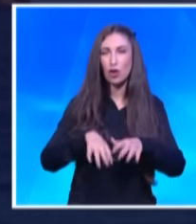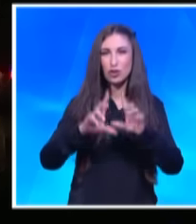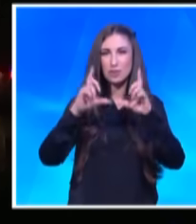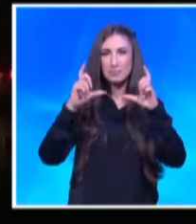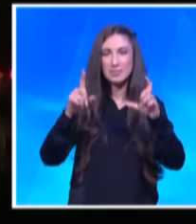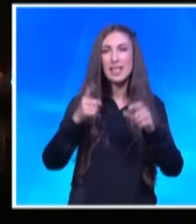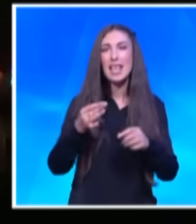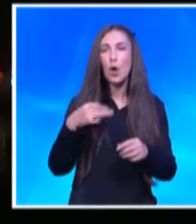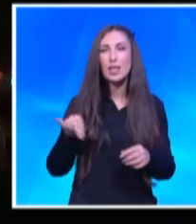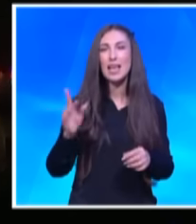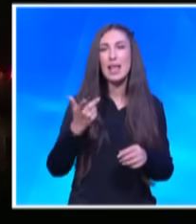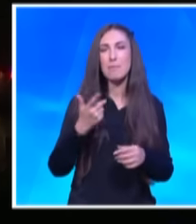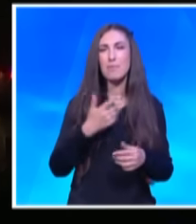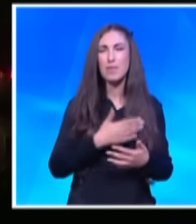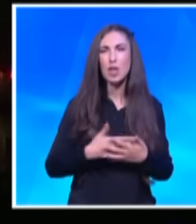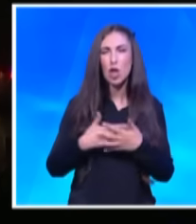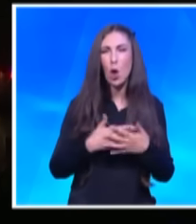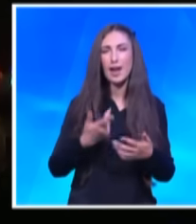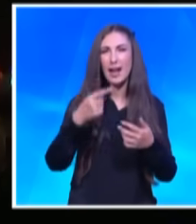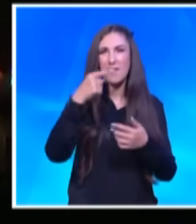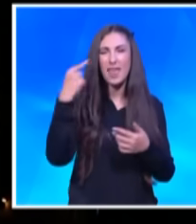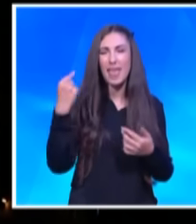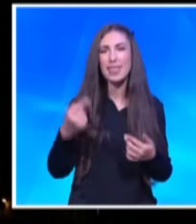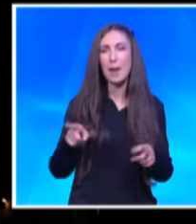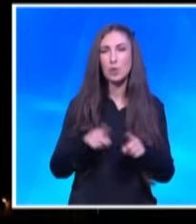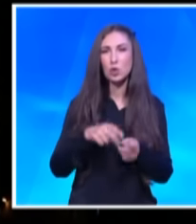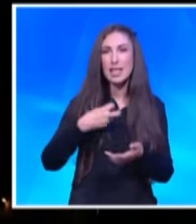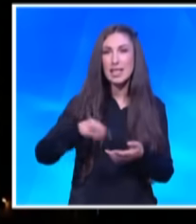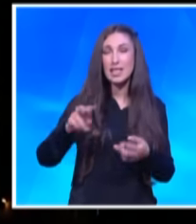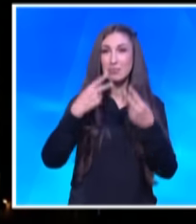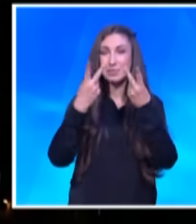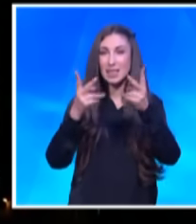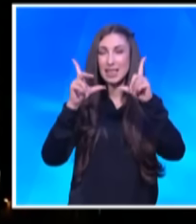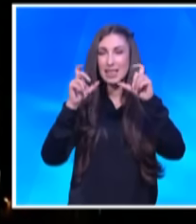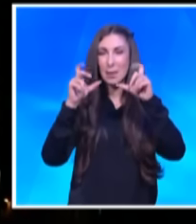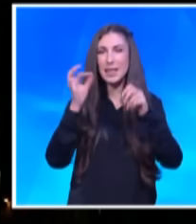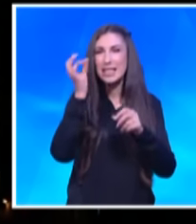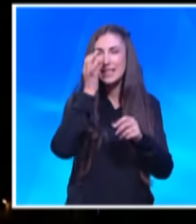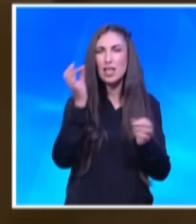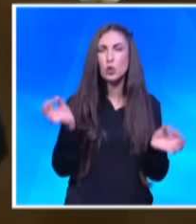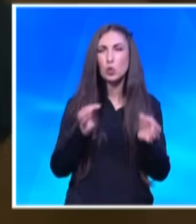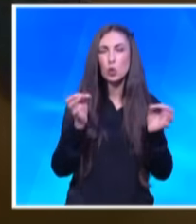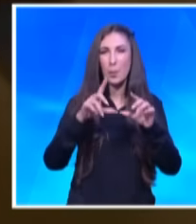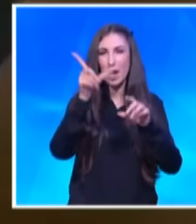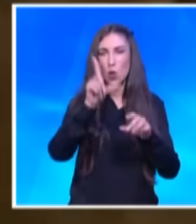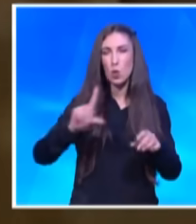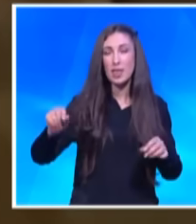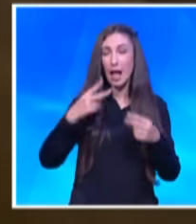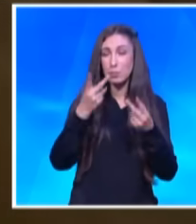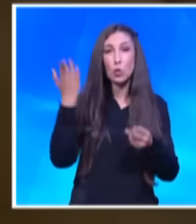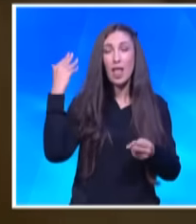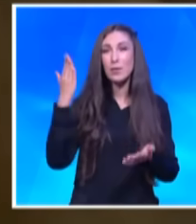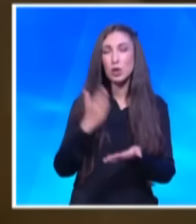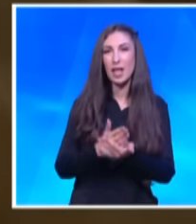в Йерусалим, и в Нью-Йорк. В Виетнам стотици хора излязоха по улиците, за да го снимат. Синя суперлуна беше наблюдавана за последно